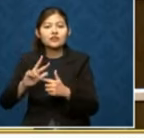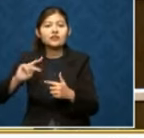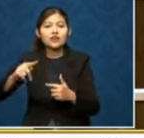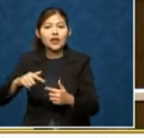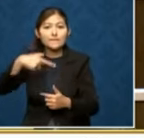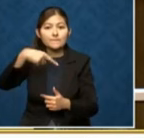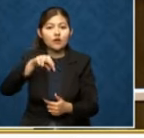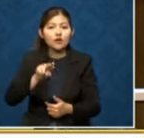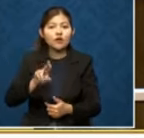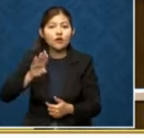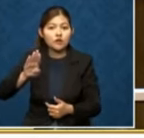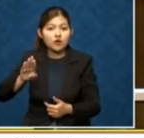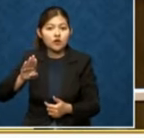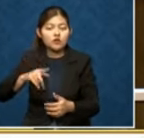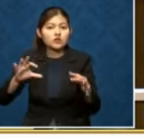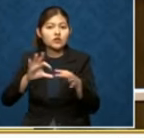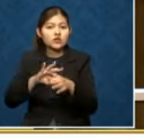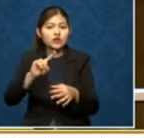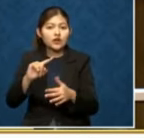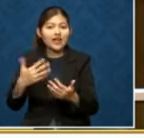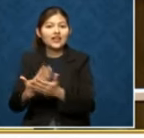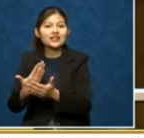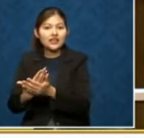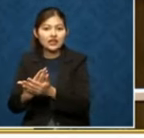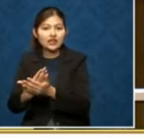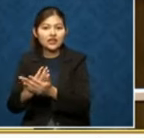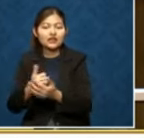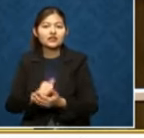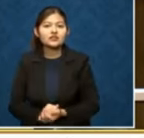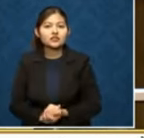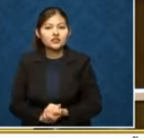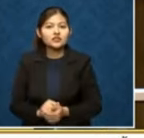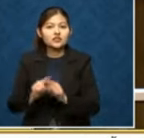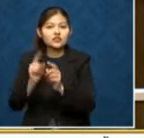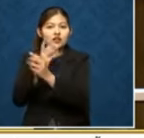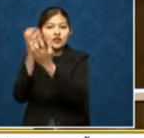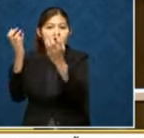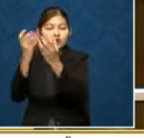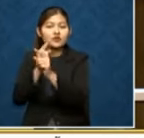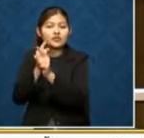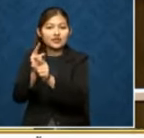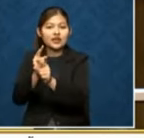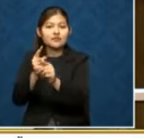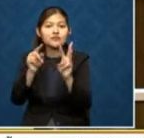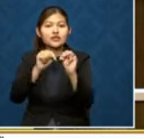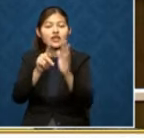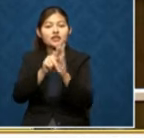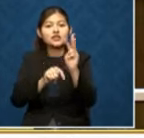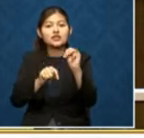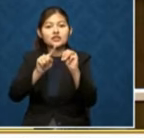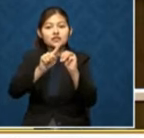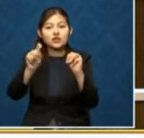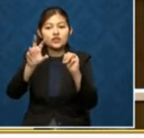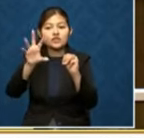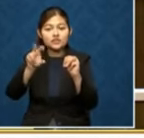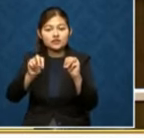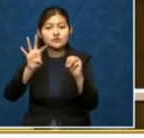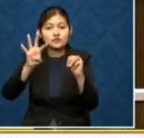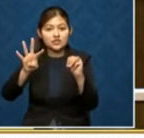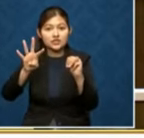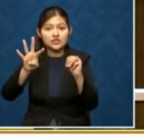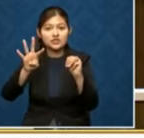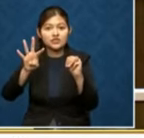ชบัญญัติเกี่ยวด้วยกับการเงินครับนะครับตามรัฐธรรมนูญแห่งราชอาณาจักรไทยมาตราที่134ที่จะต้